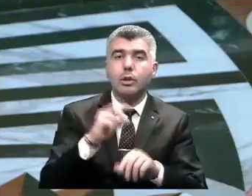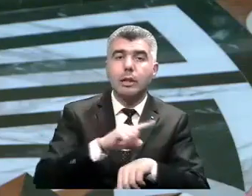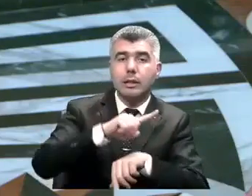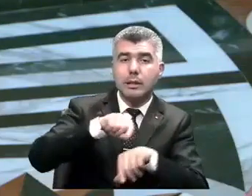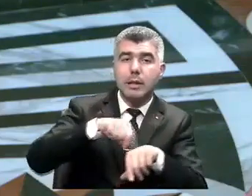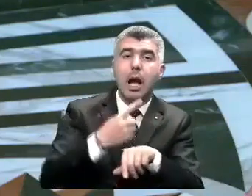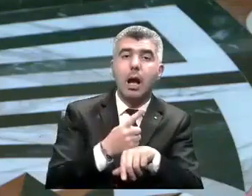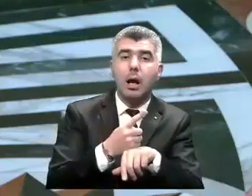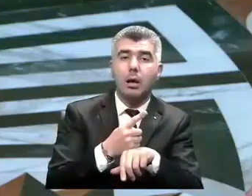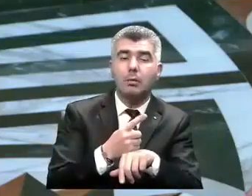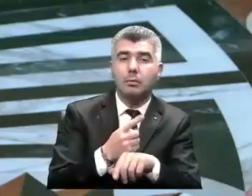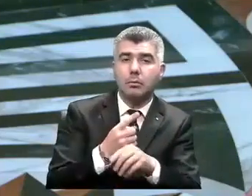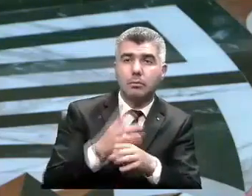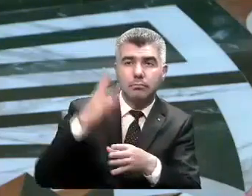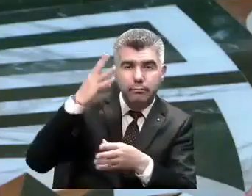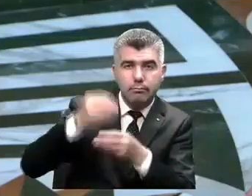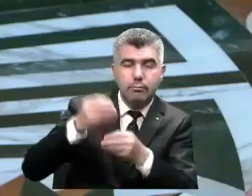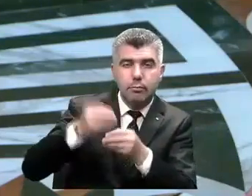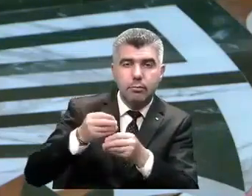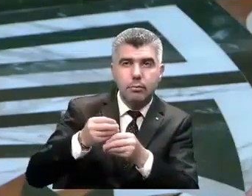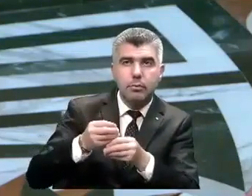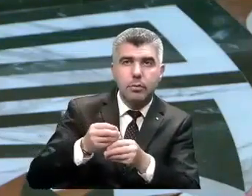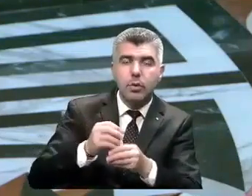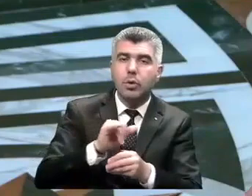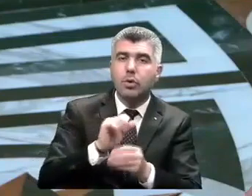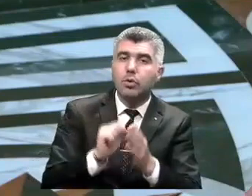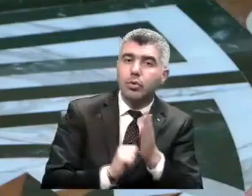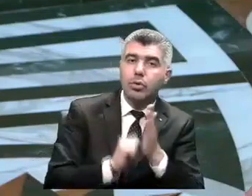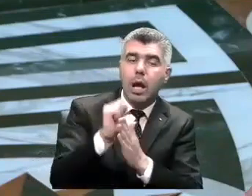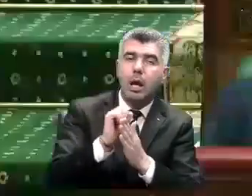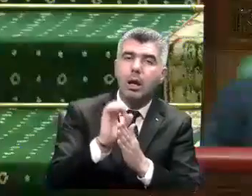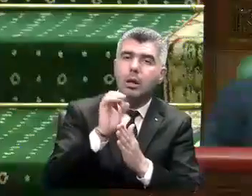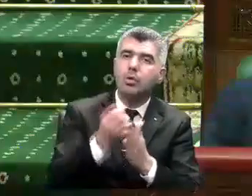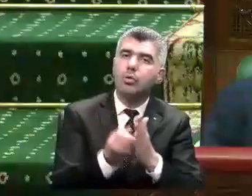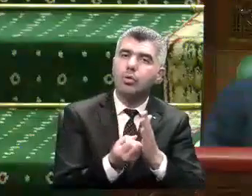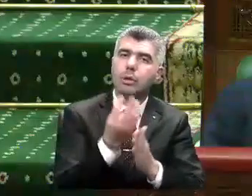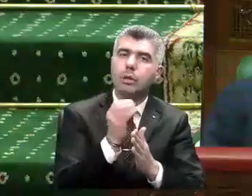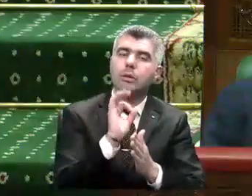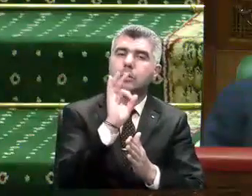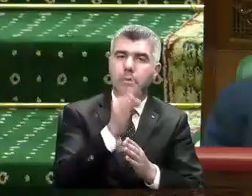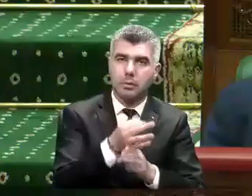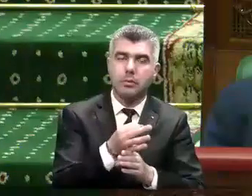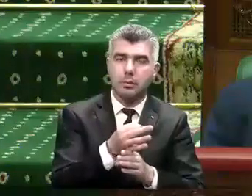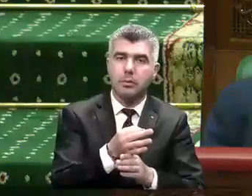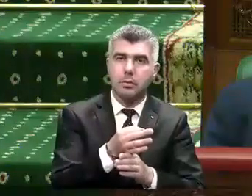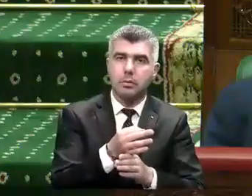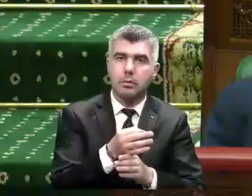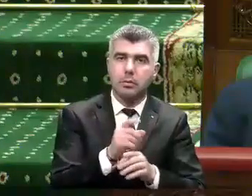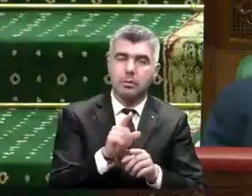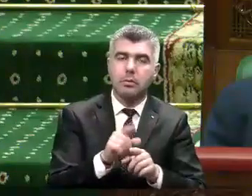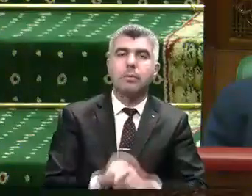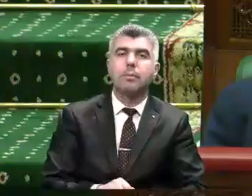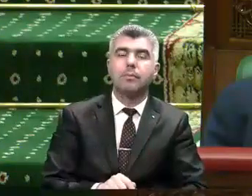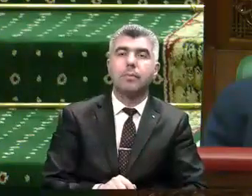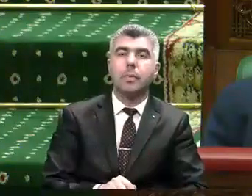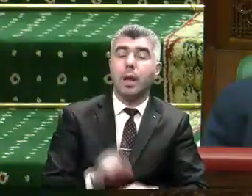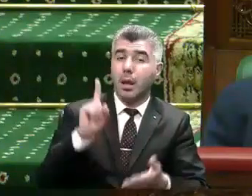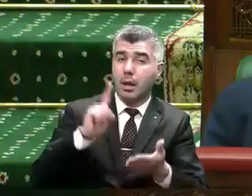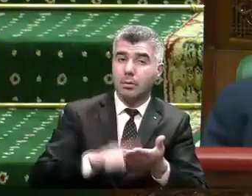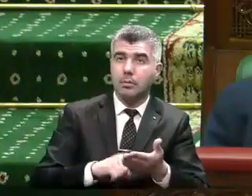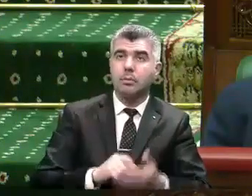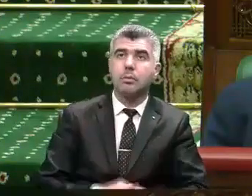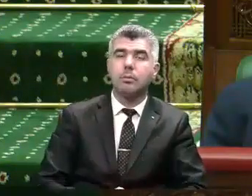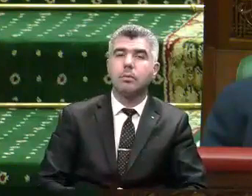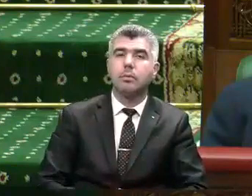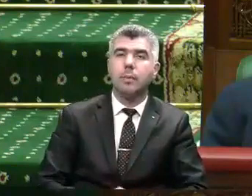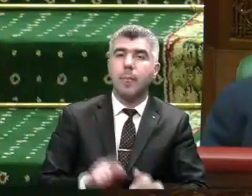ديال التكوين، يمكن ما كاينش شي واحد فيهم اللي ما تنجحش في الامتحان الجديد. فهذا تبقى قضيه التكوين بالطبع.